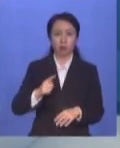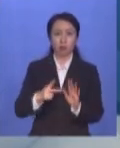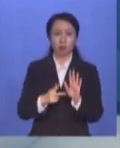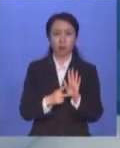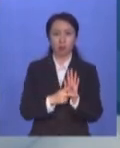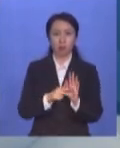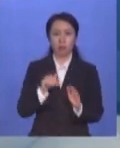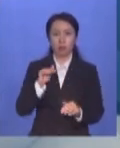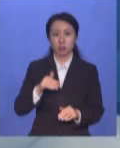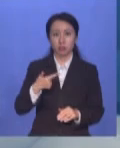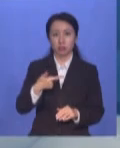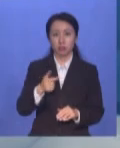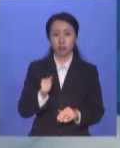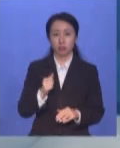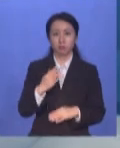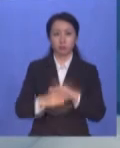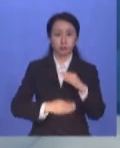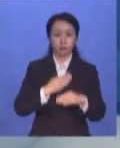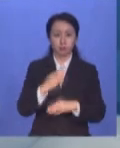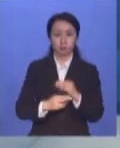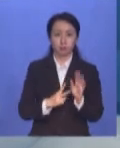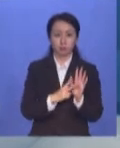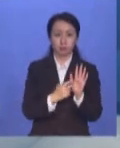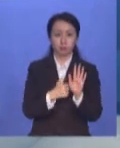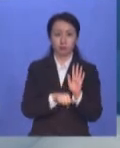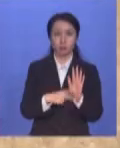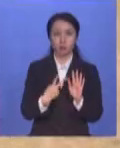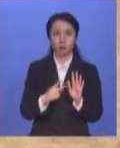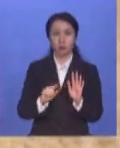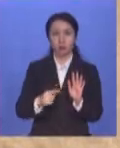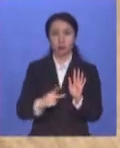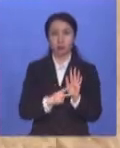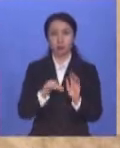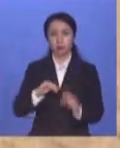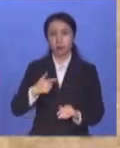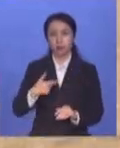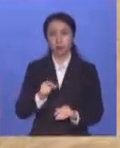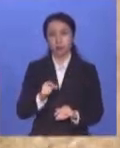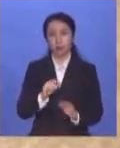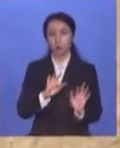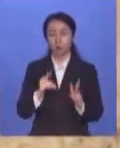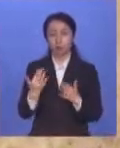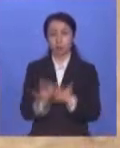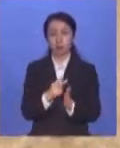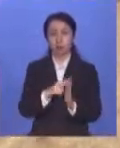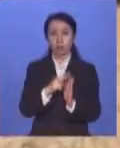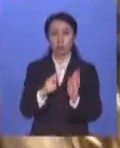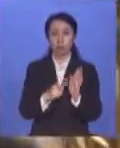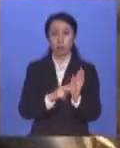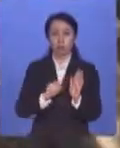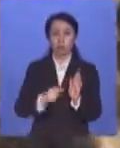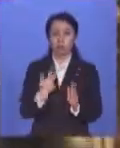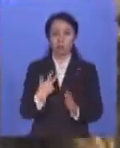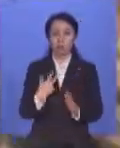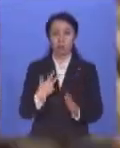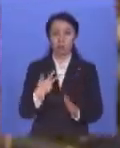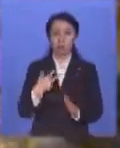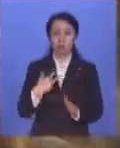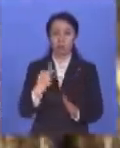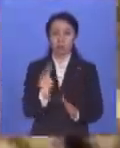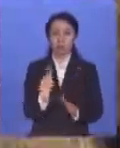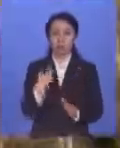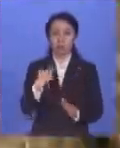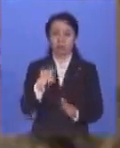и8 000 гектаров намолочено 762 и7 сся тонн при урожайности 17,3